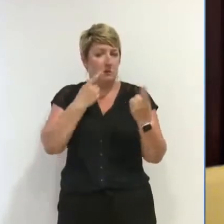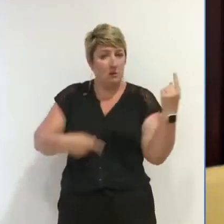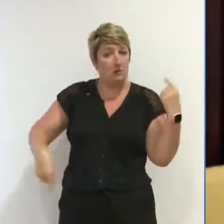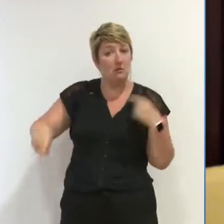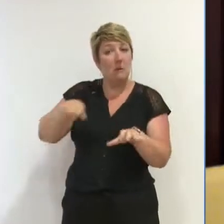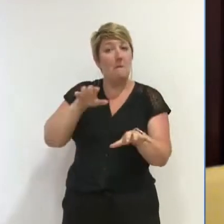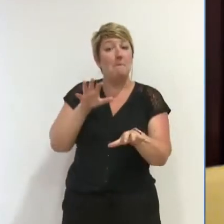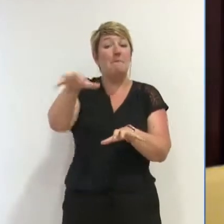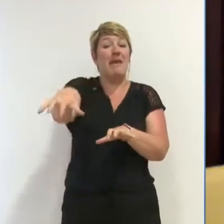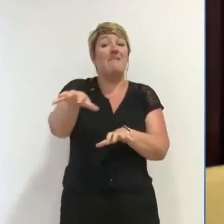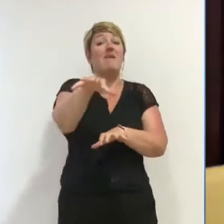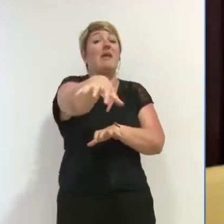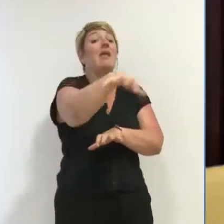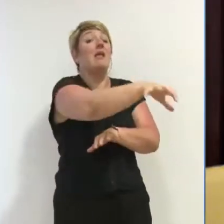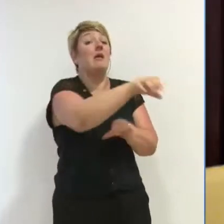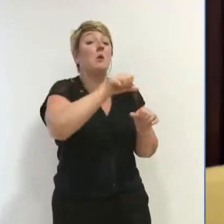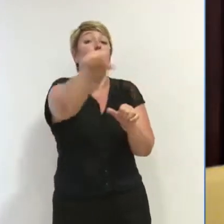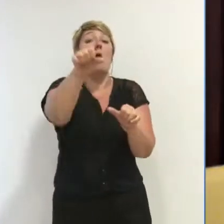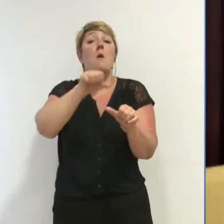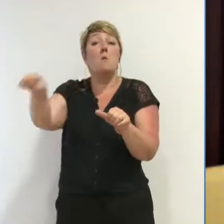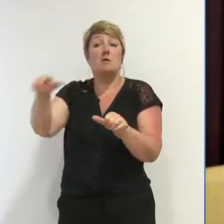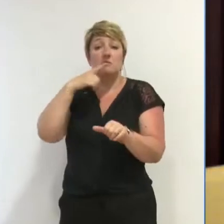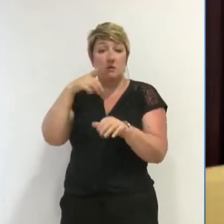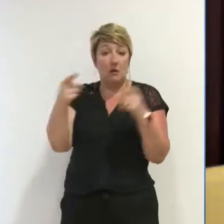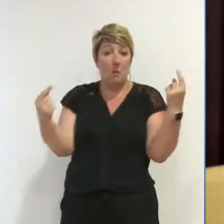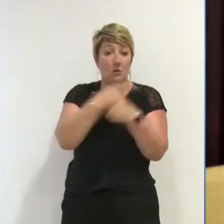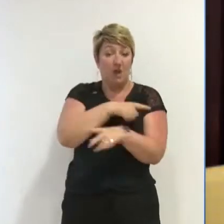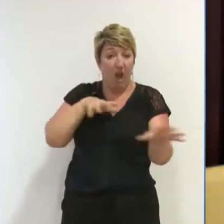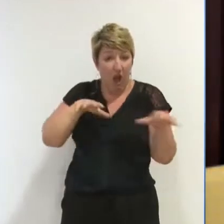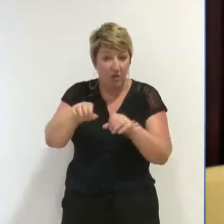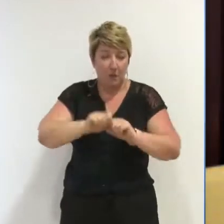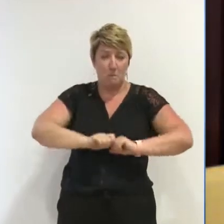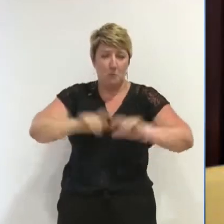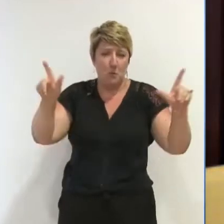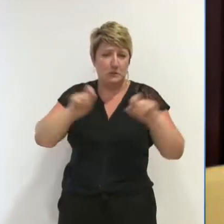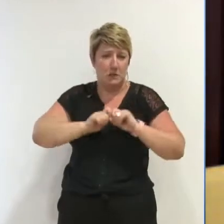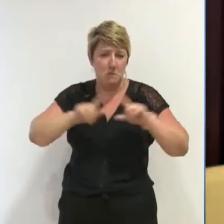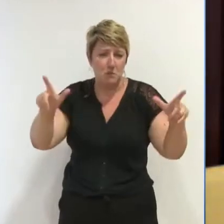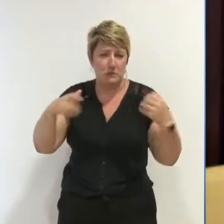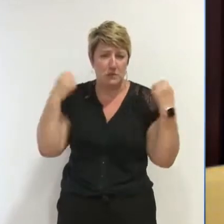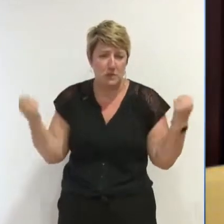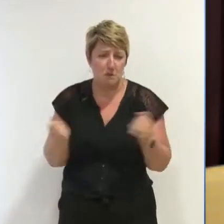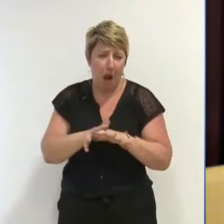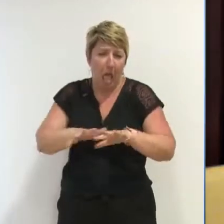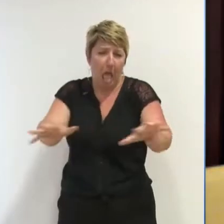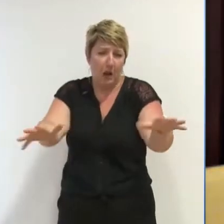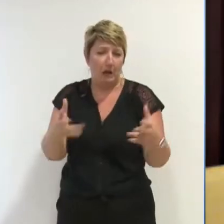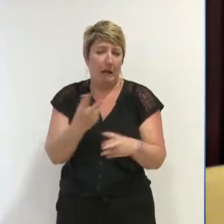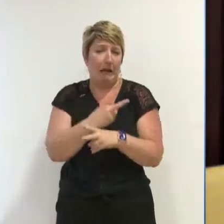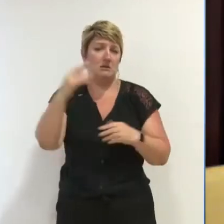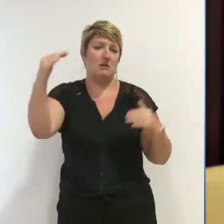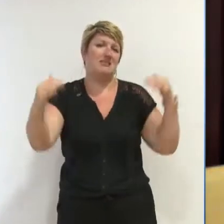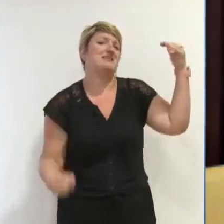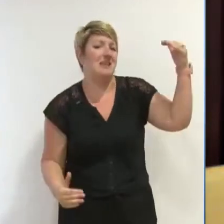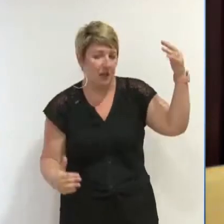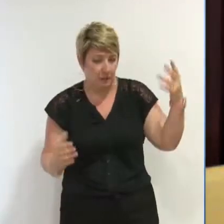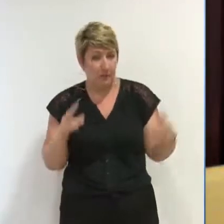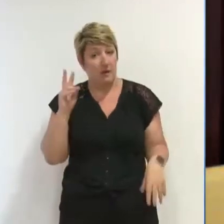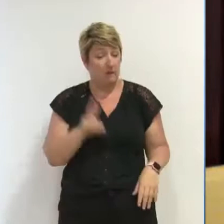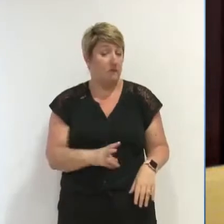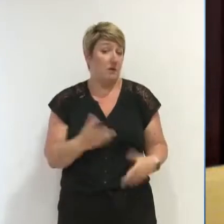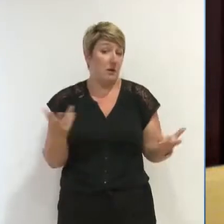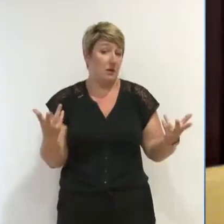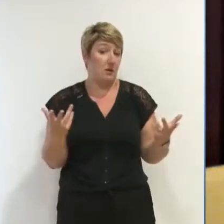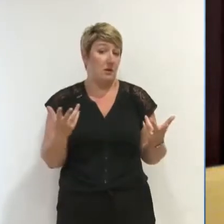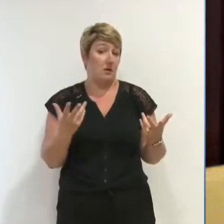zones périphériques inondées de cette publicité. Et en fait, c'est bien ça tout l'enjeu de passer